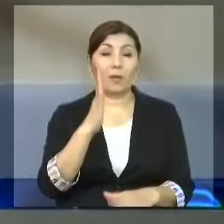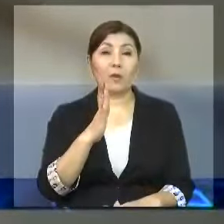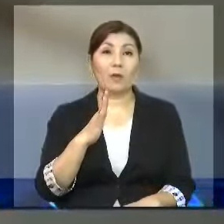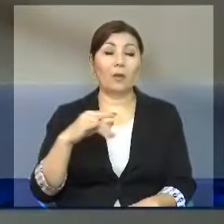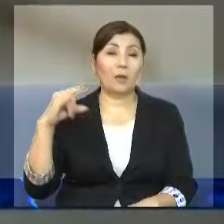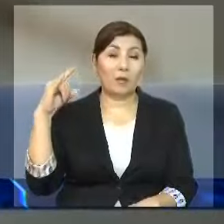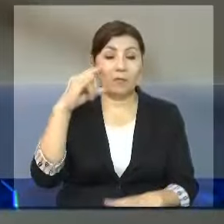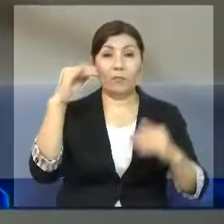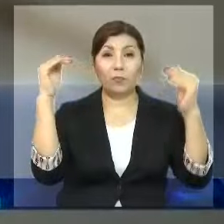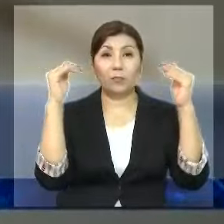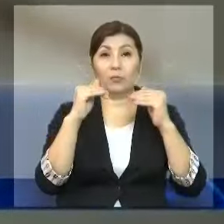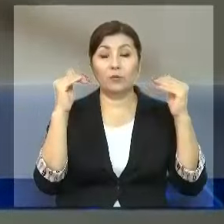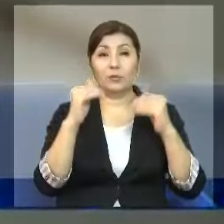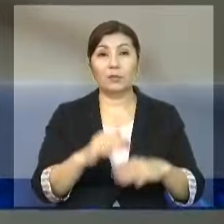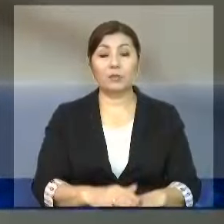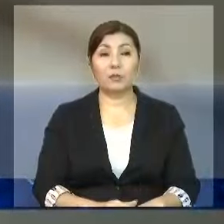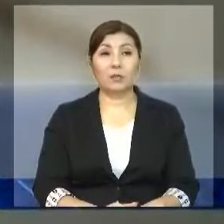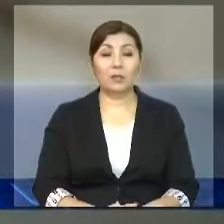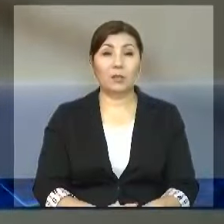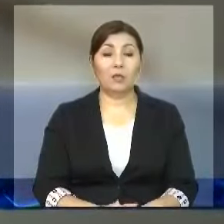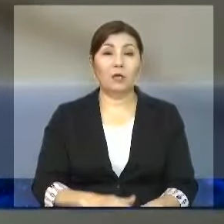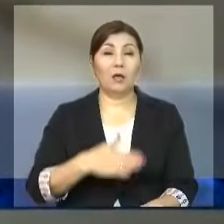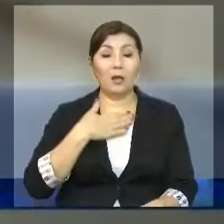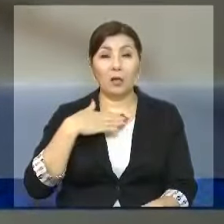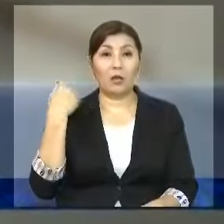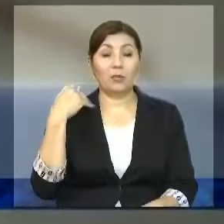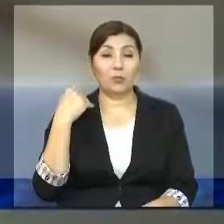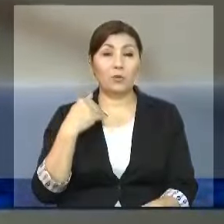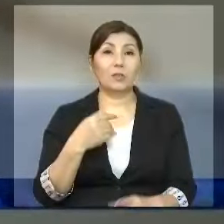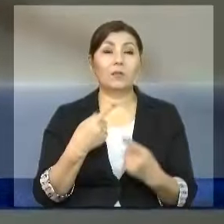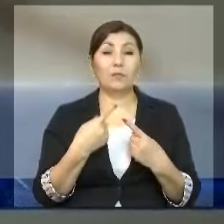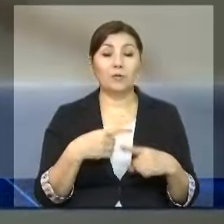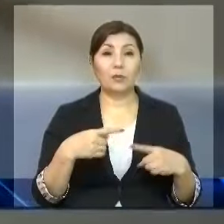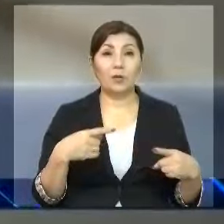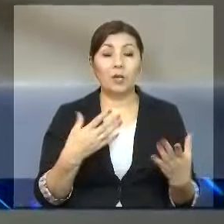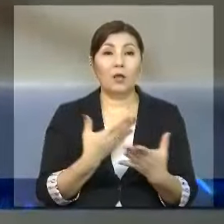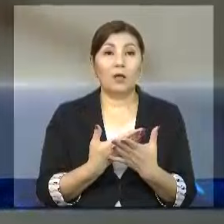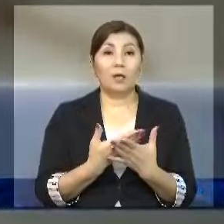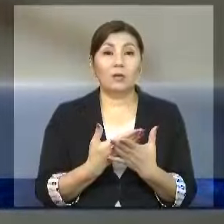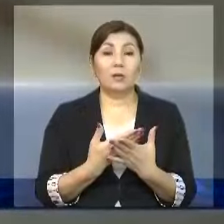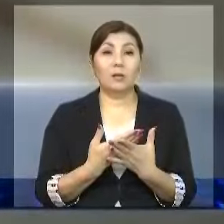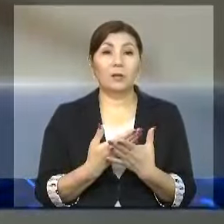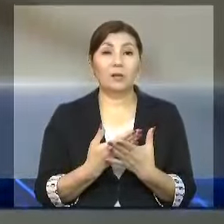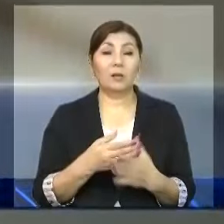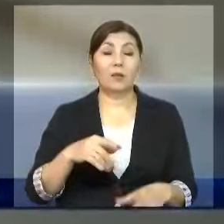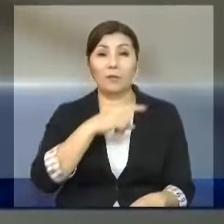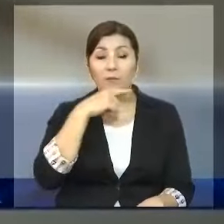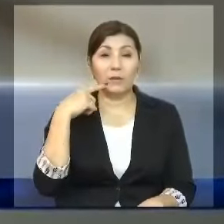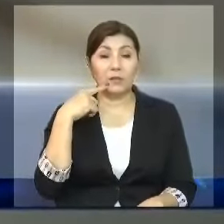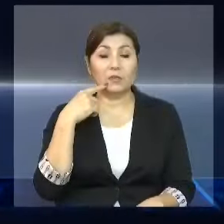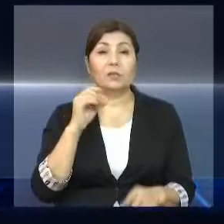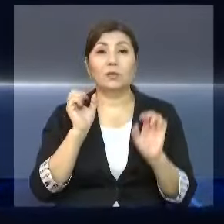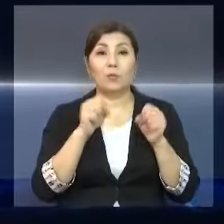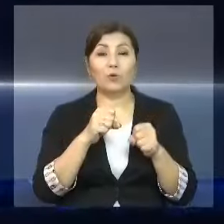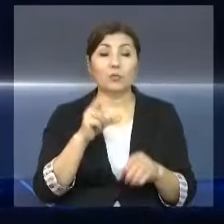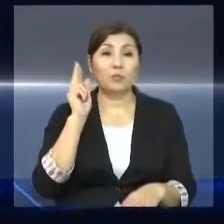Актюбинский высший военный институт, но и они поступают еще в Академию гражданской авиации, в российские вузы